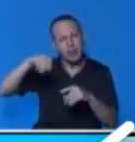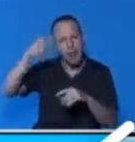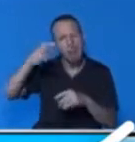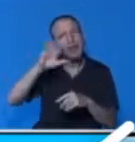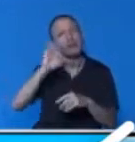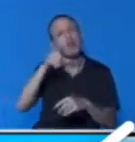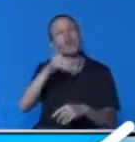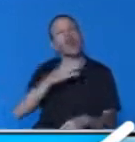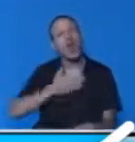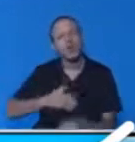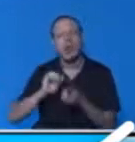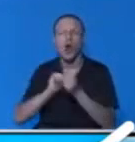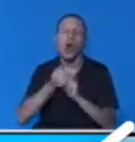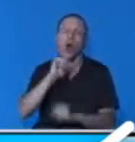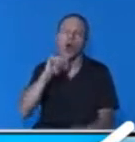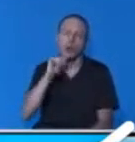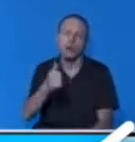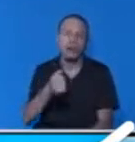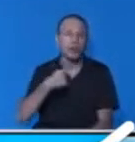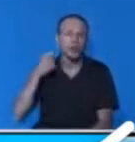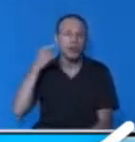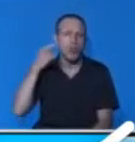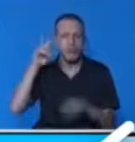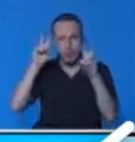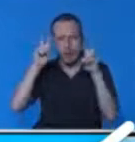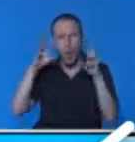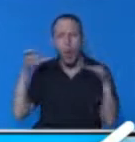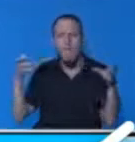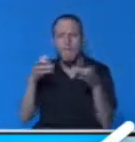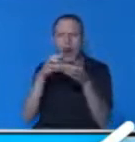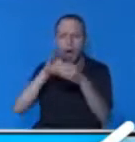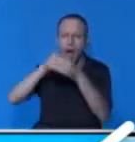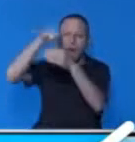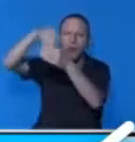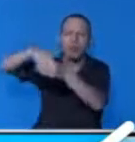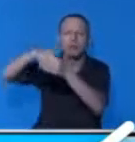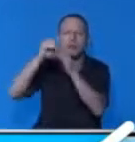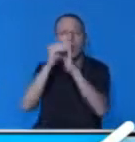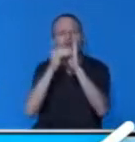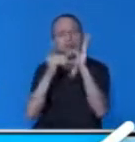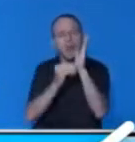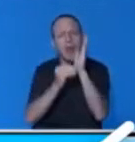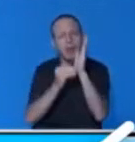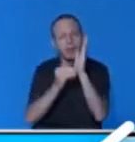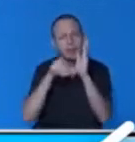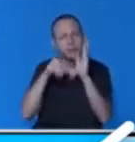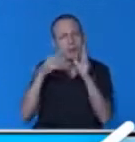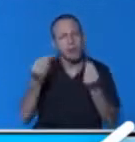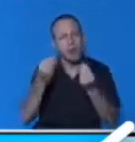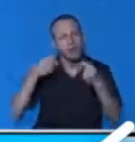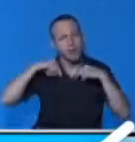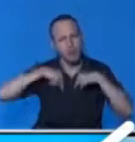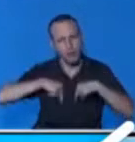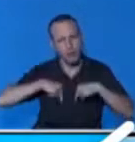אם את רוצה או בין אם את לא רוצה, אני שומעת כאילו שהמפלגה פשוט נכנסת לרשימה, זה משהו שהוא יושב ראש המפלגה